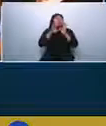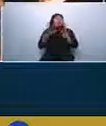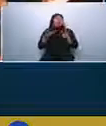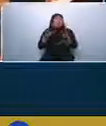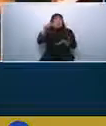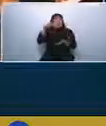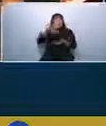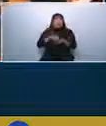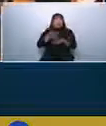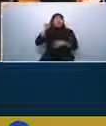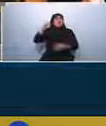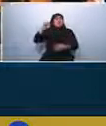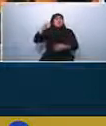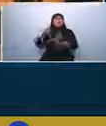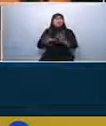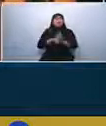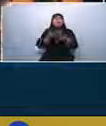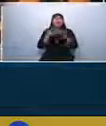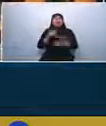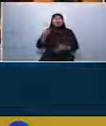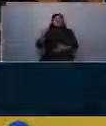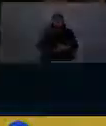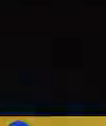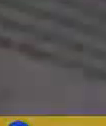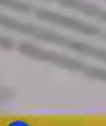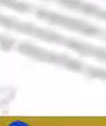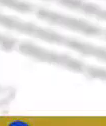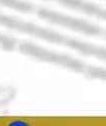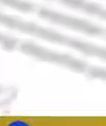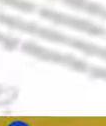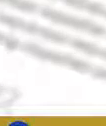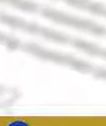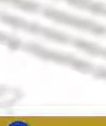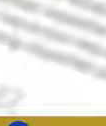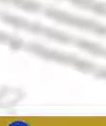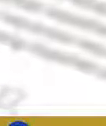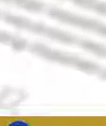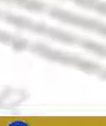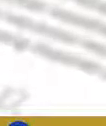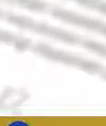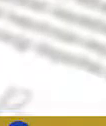dilakukan tanpa mengurangi kualitas putusan.